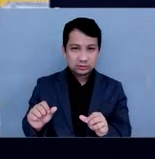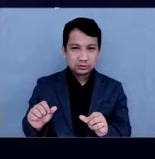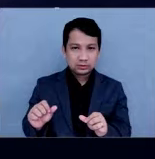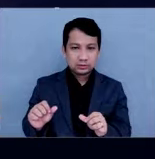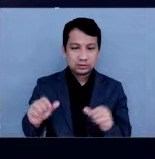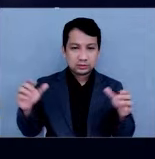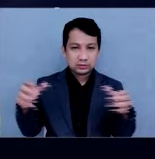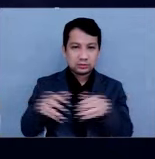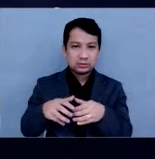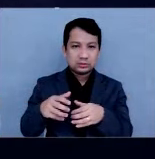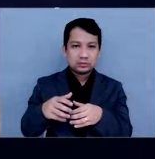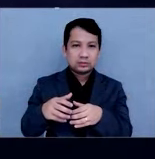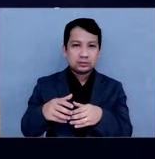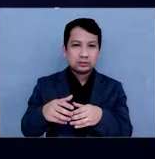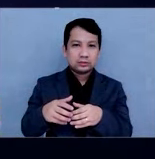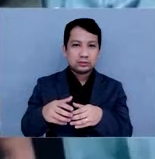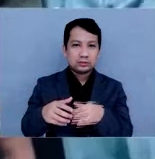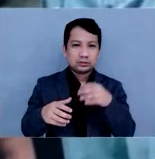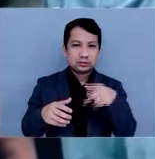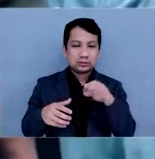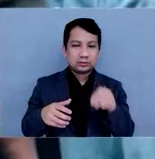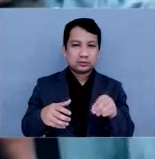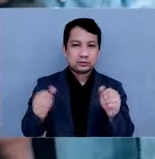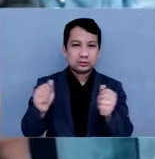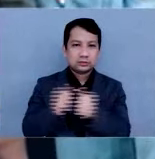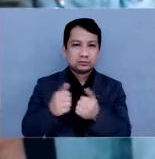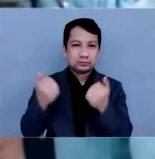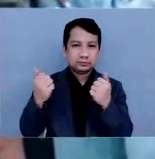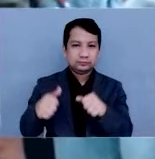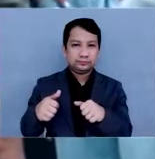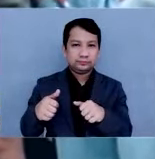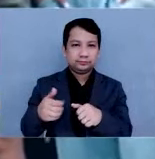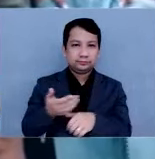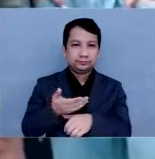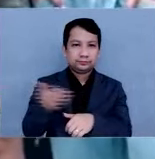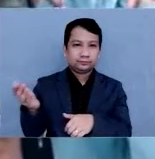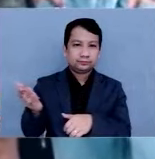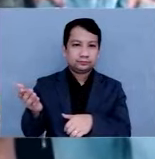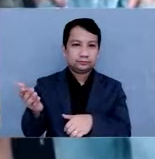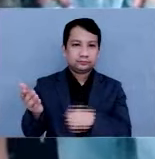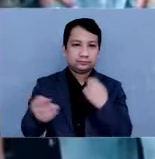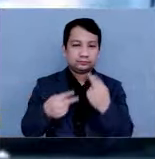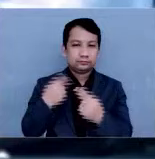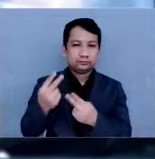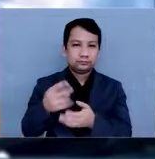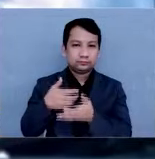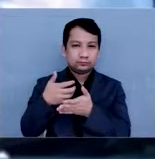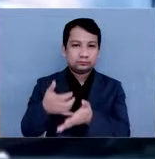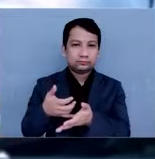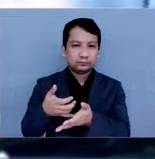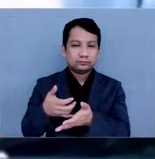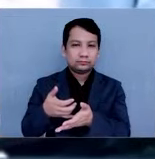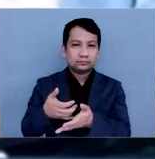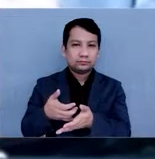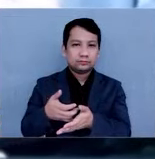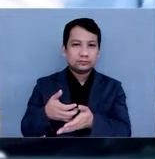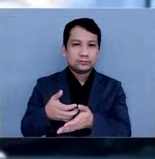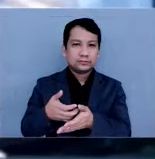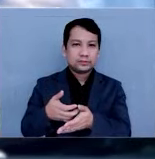ang dalawang P-pop sensation sa mismong event. Pareho silang Voices of Asia awardee sa launching ng Billboard